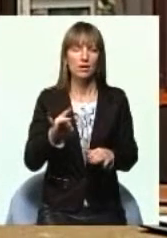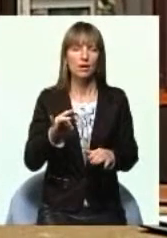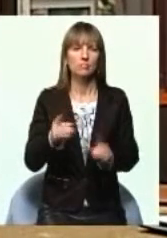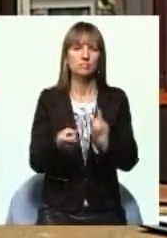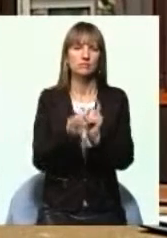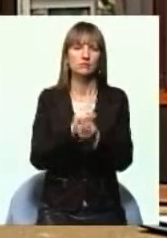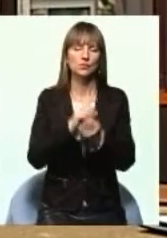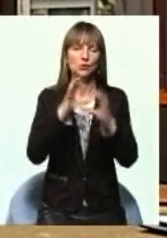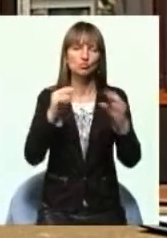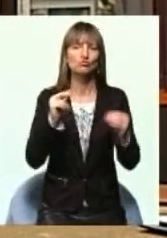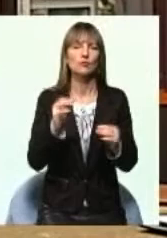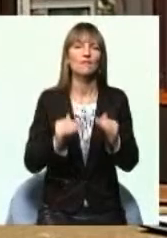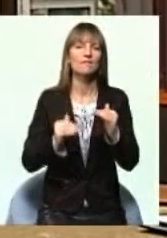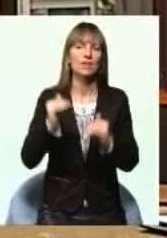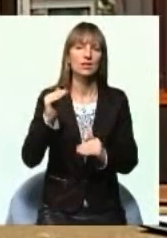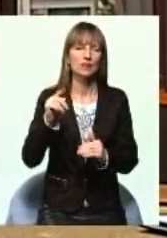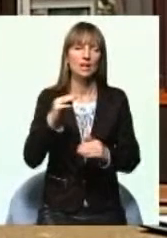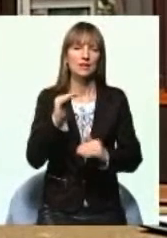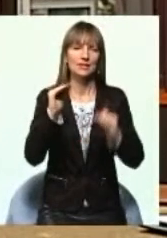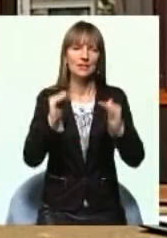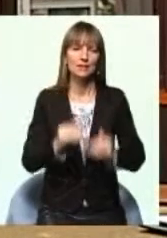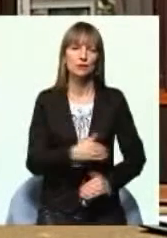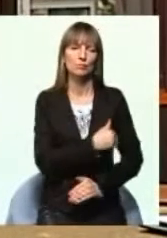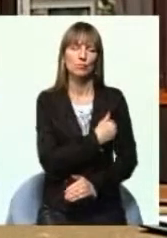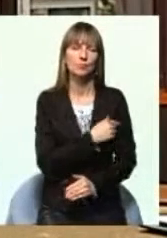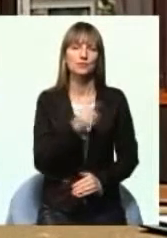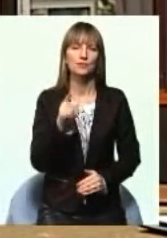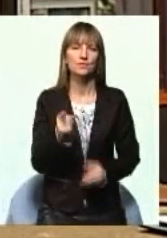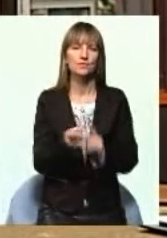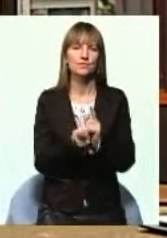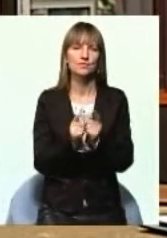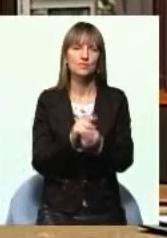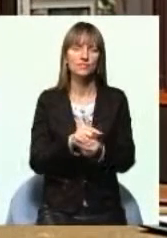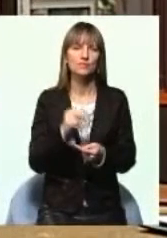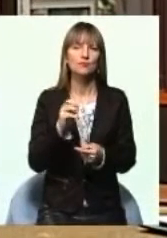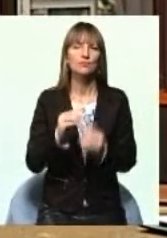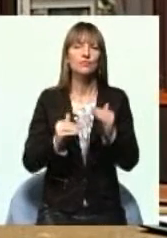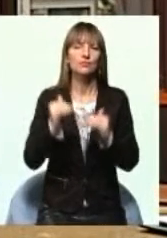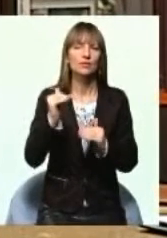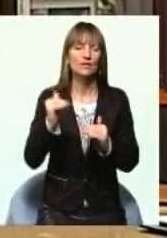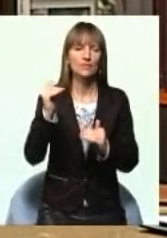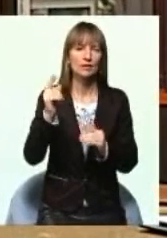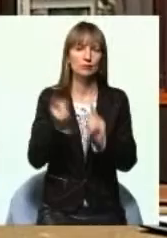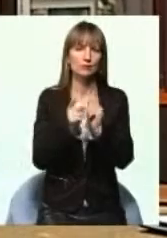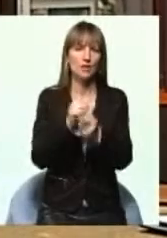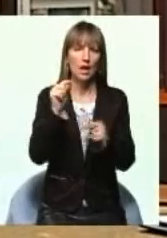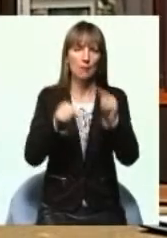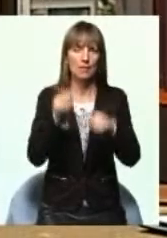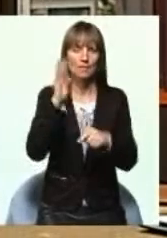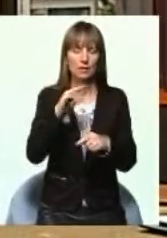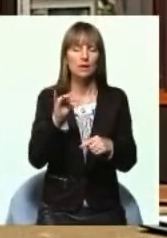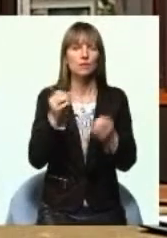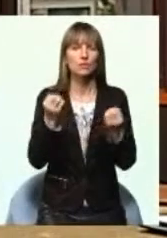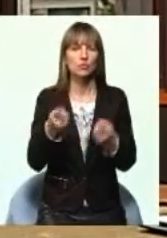Чим вище, тим ниже температура. І вона превращається, чим вище, вона високо-високо превращається вже в капельки води. І